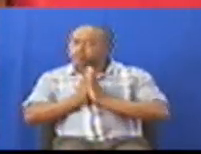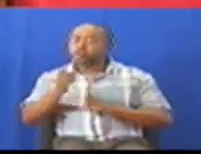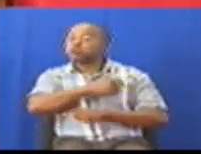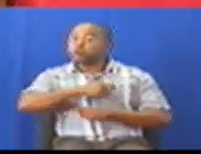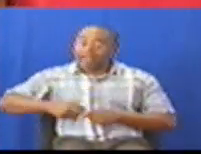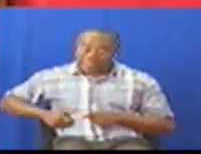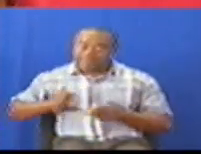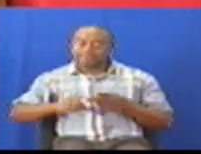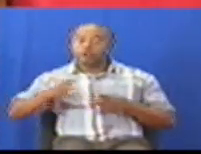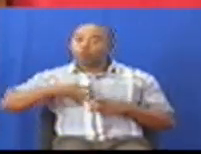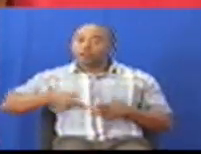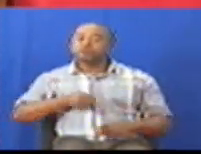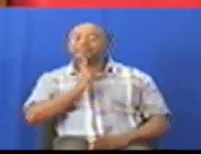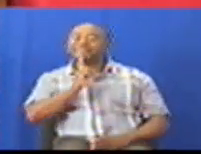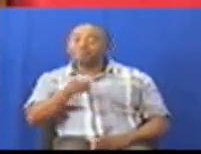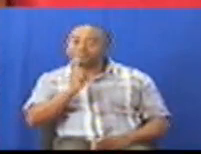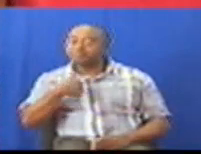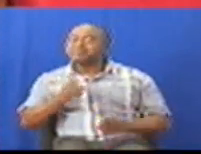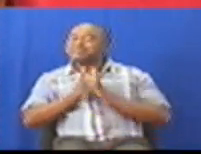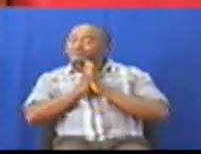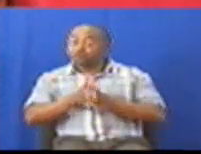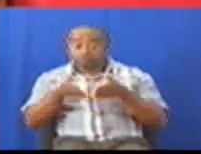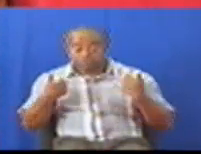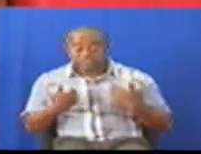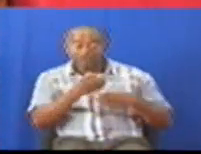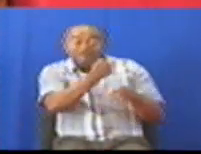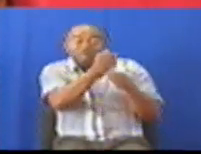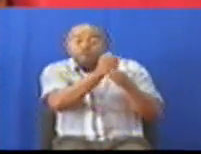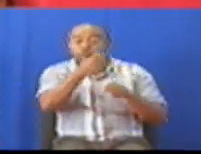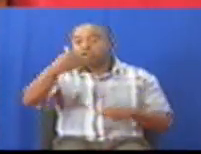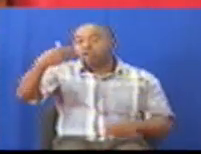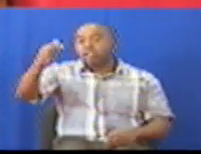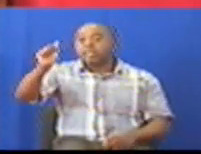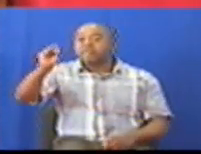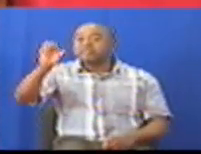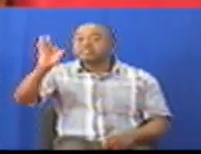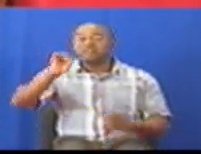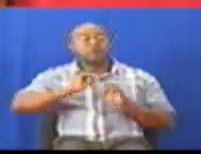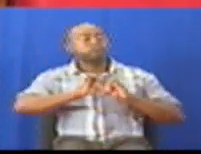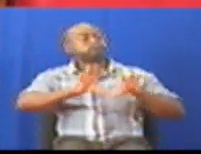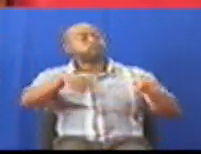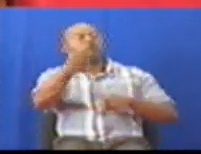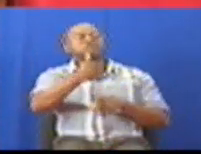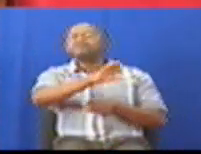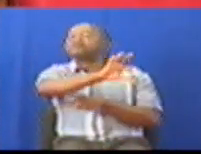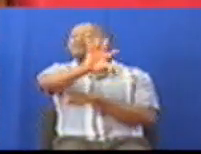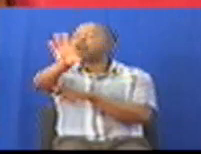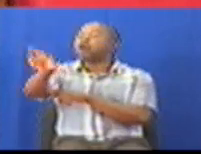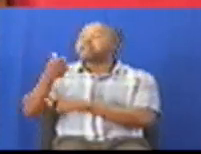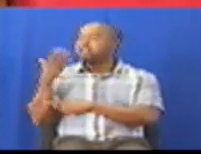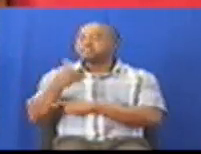Jafo na wengine wote kwamba sasa TASAF inaenda kwenye vijiji vyote. TASAF ilikuwa inaenda kwenye vijiji